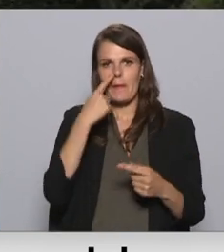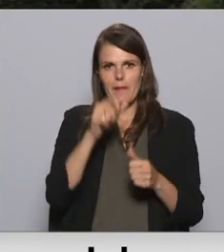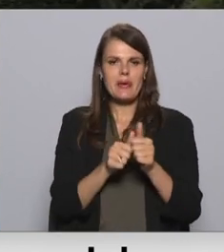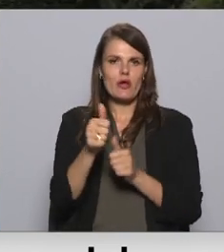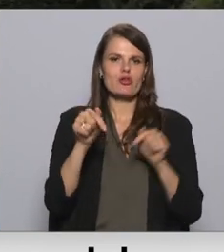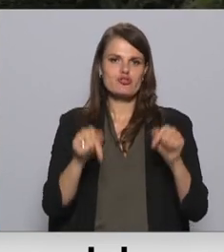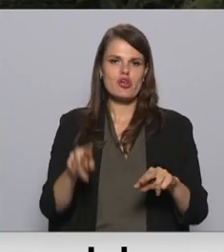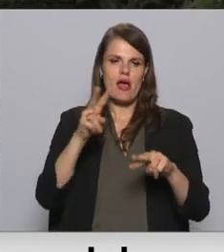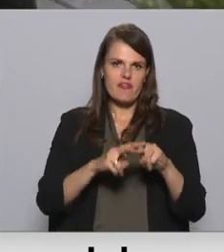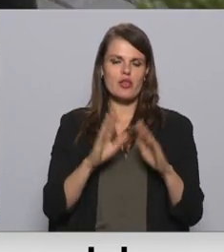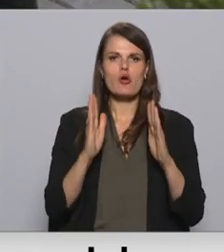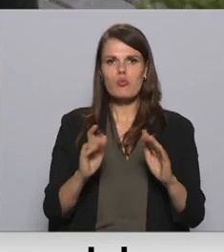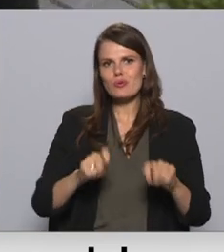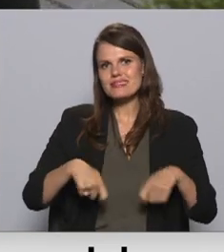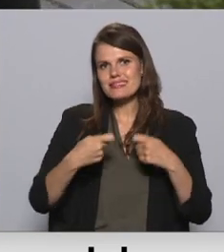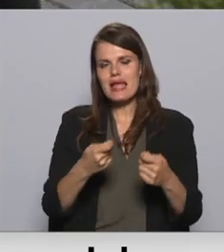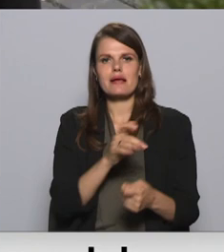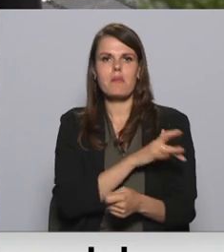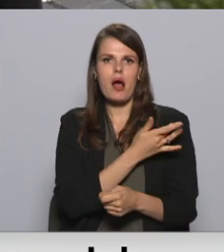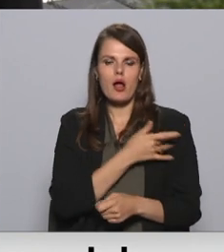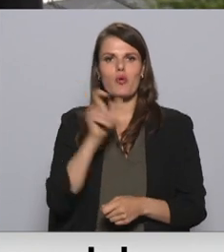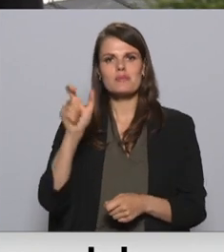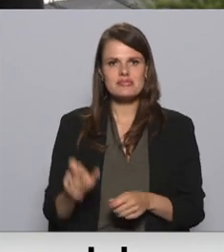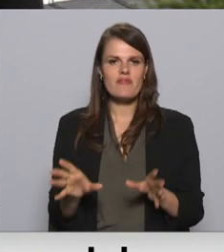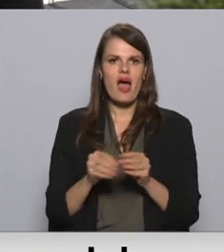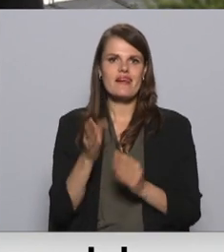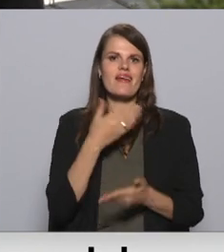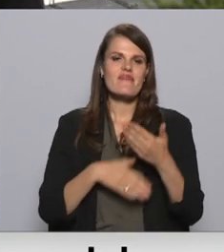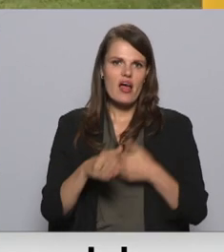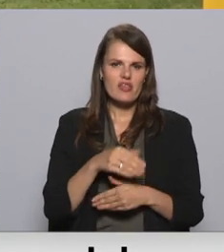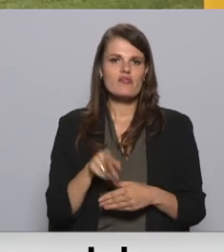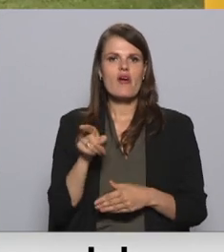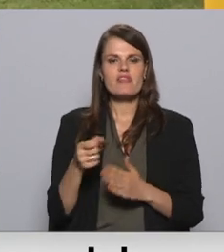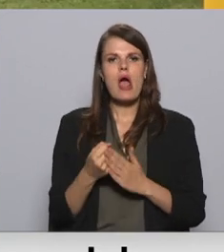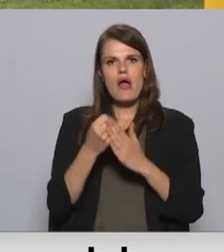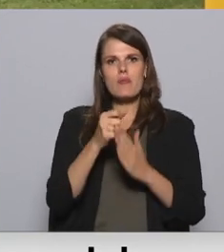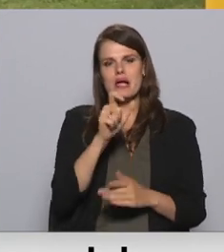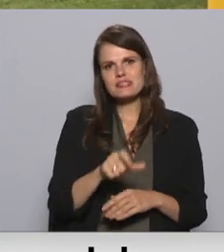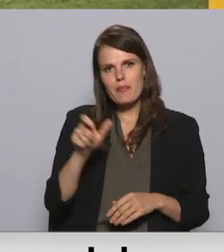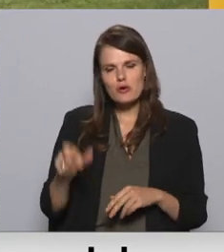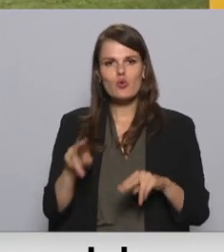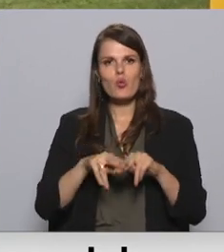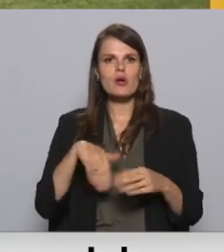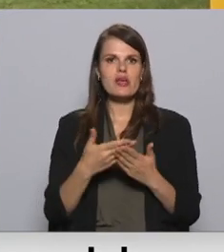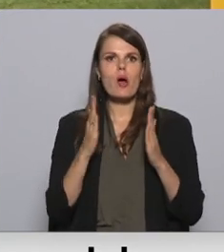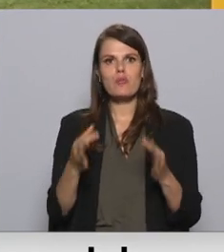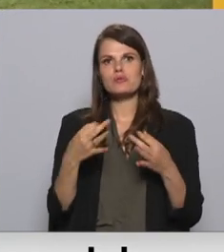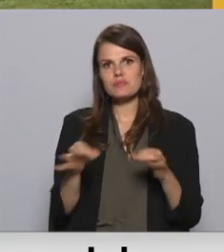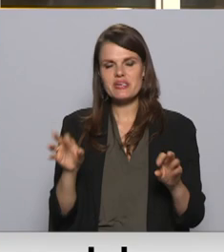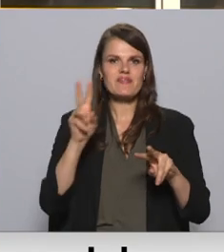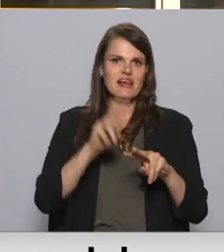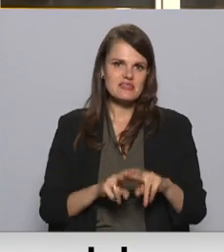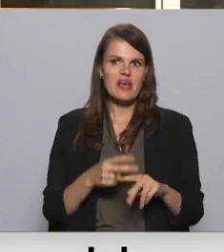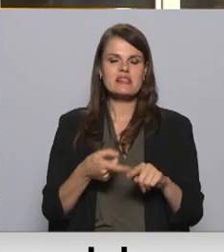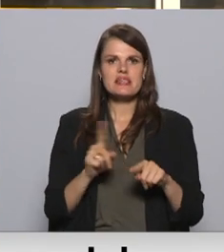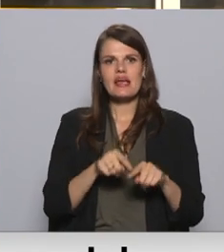Prioritāte šajā vietā būs sniegt pakalpojums tātad cilvēkiem ar invaliditāti, kā es sacīju, viņa atbalsta personām. Un ja būs kādas brīvās vietiņas, tad